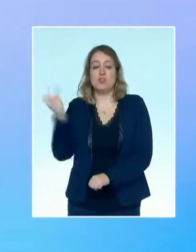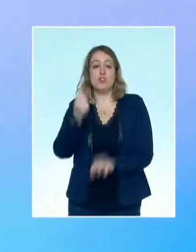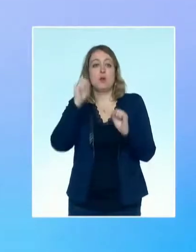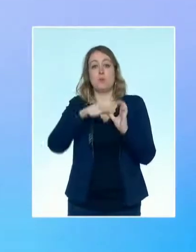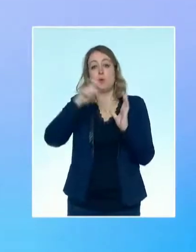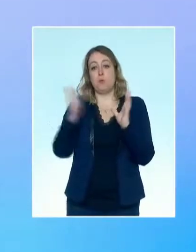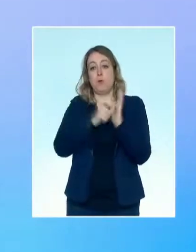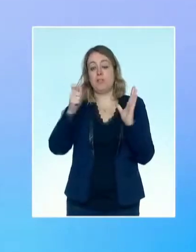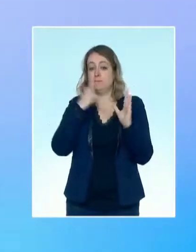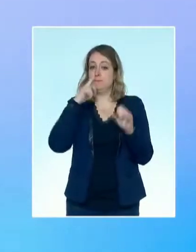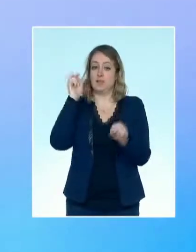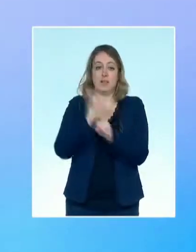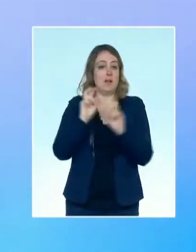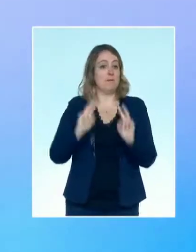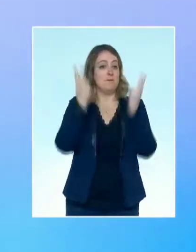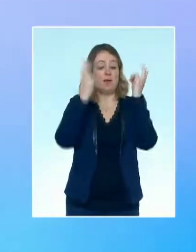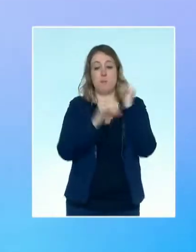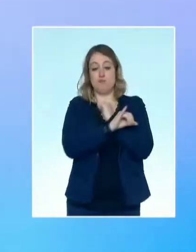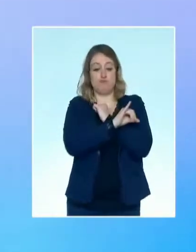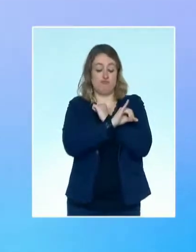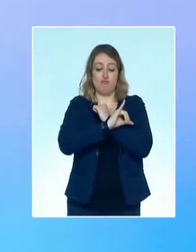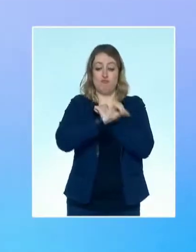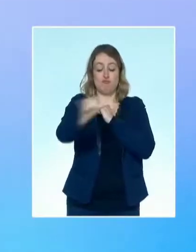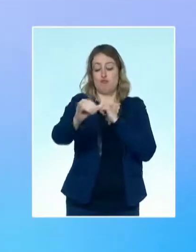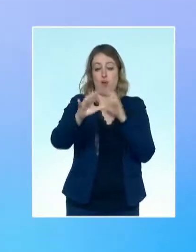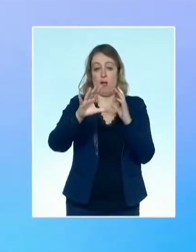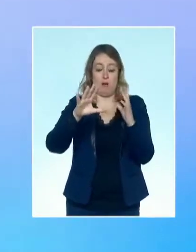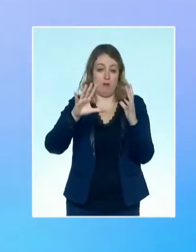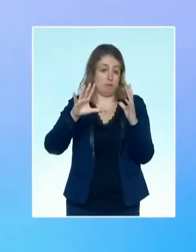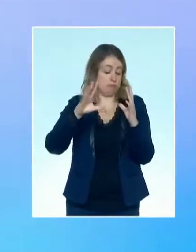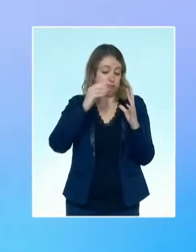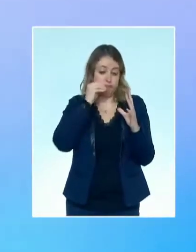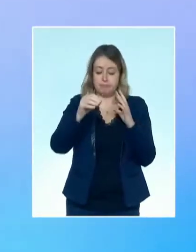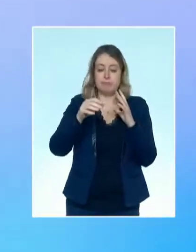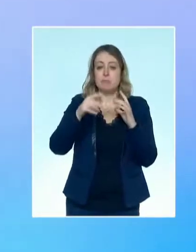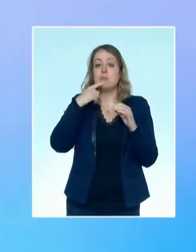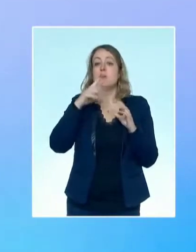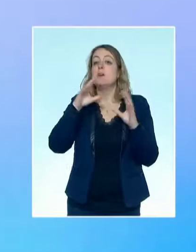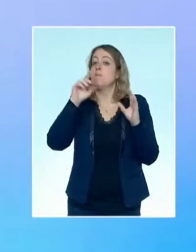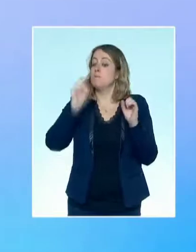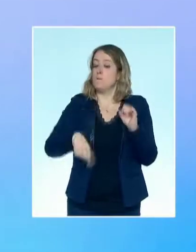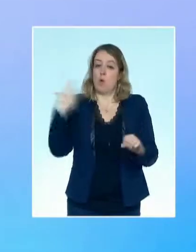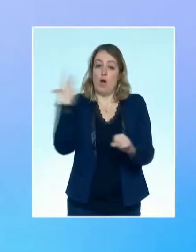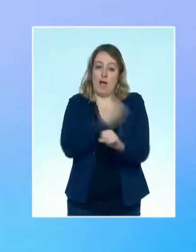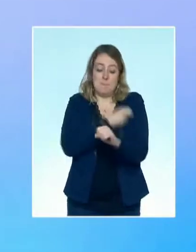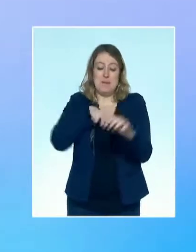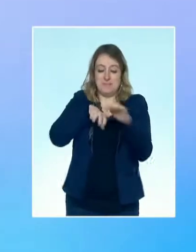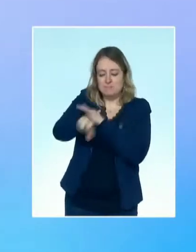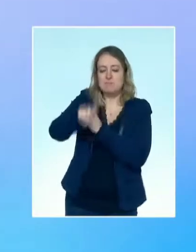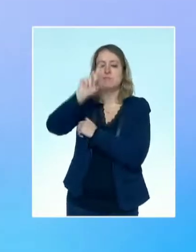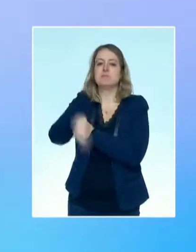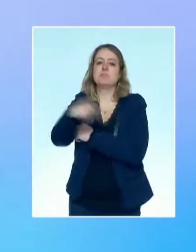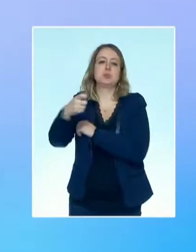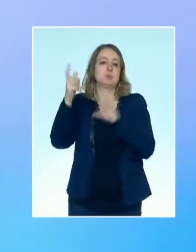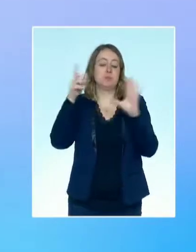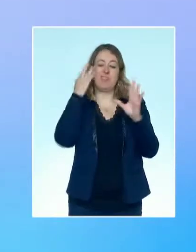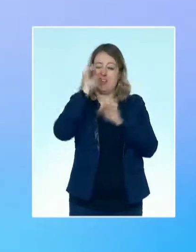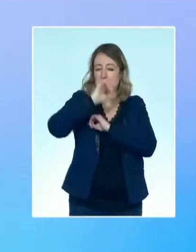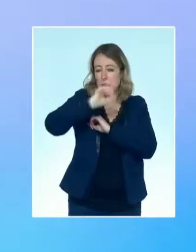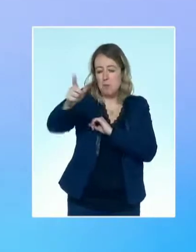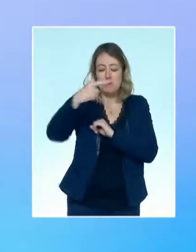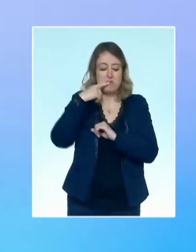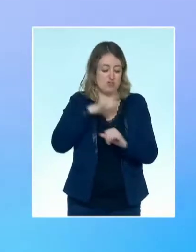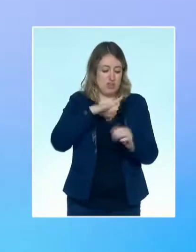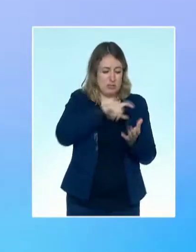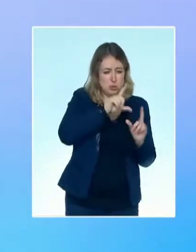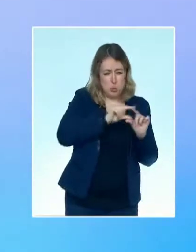pass préservée dans la durée, si dès lors qu'il fera la démarche effectivement d'aller recevoir son rappel de vaccination. Donc pas d'inquiétude de ce point de vue-là. Nous avons les